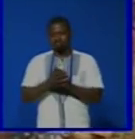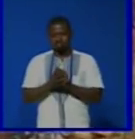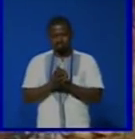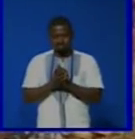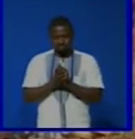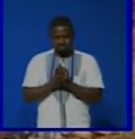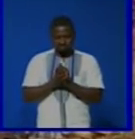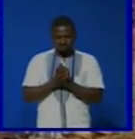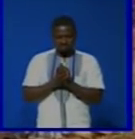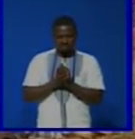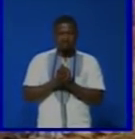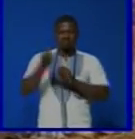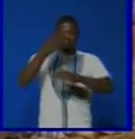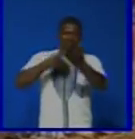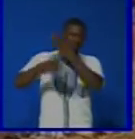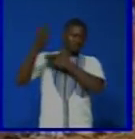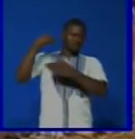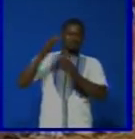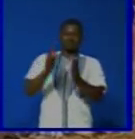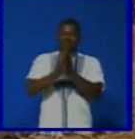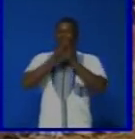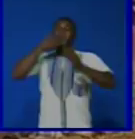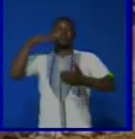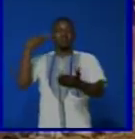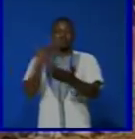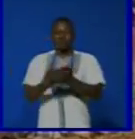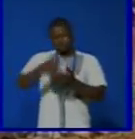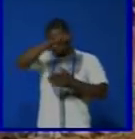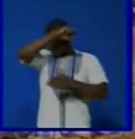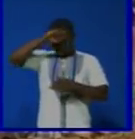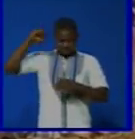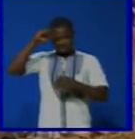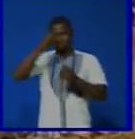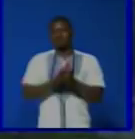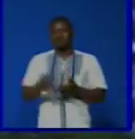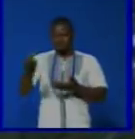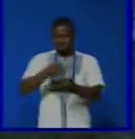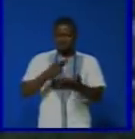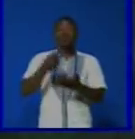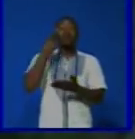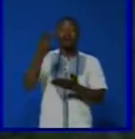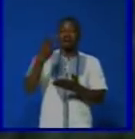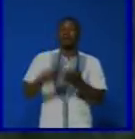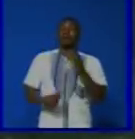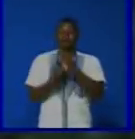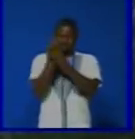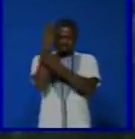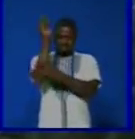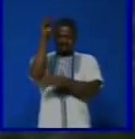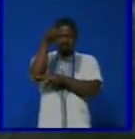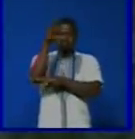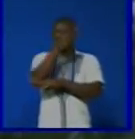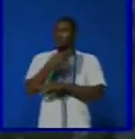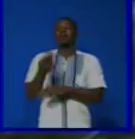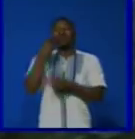Aux ancêtres, ils ont demandé une bonne saison agricole et voici que ces épis de mil présagent déjà d'une belle